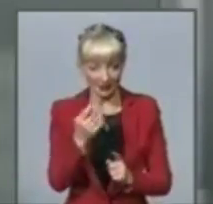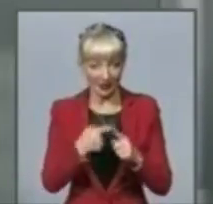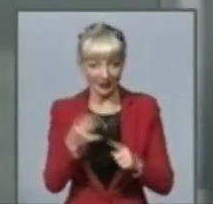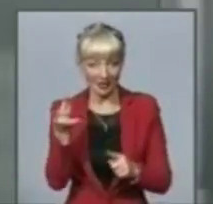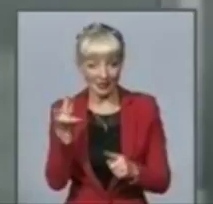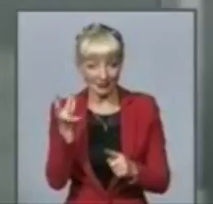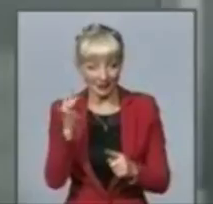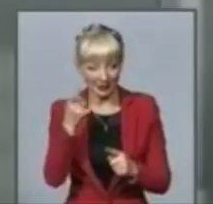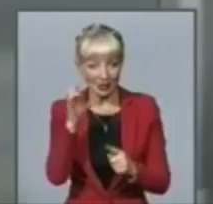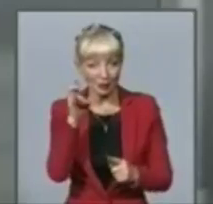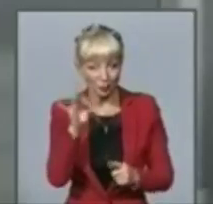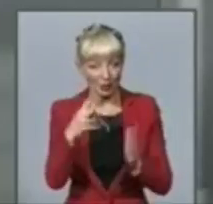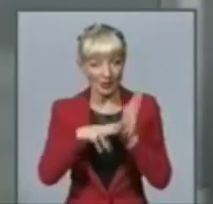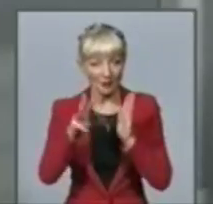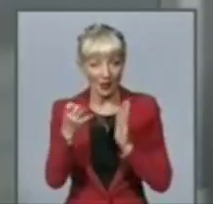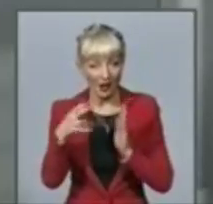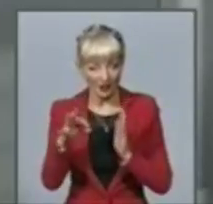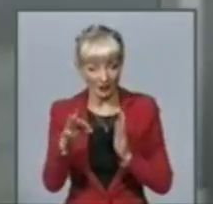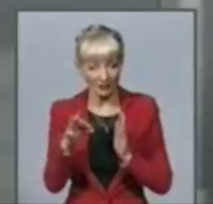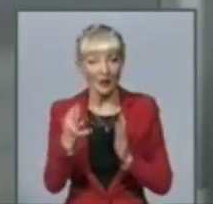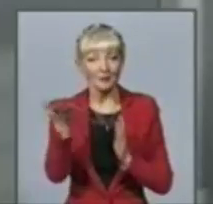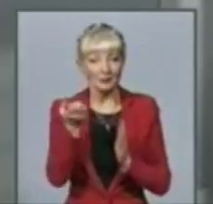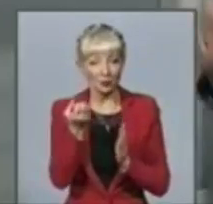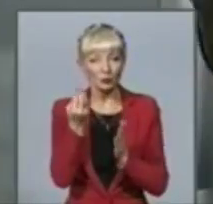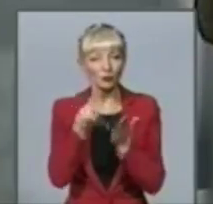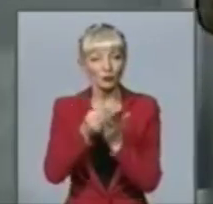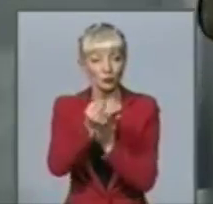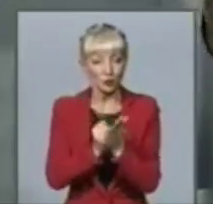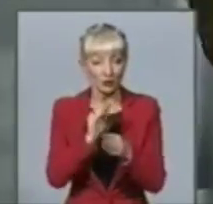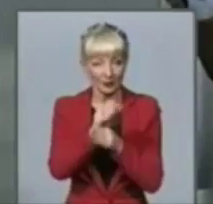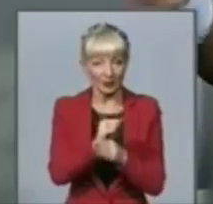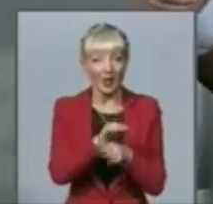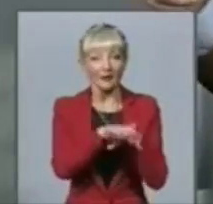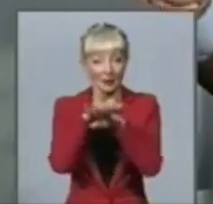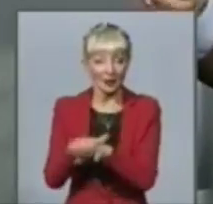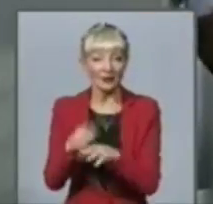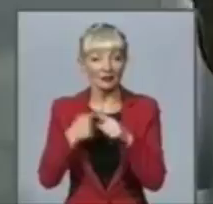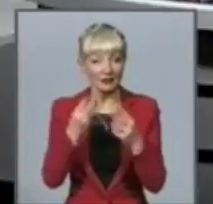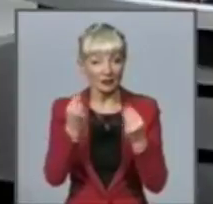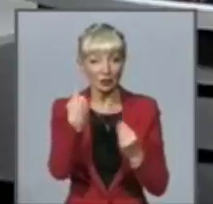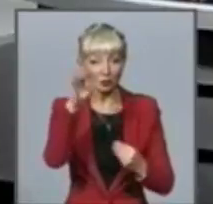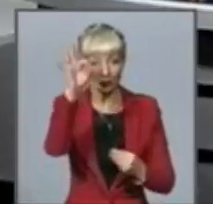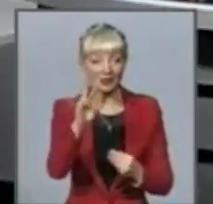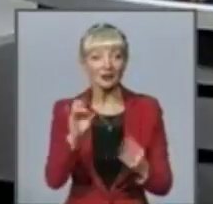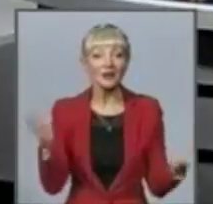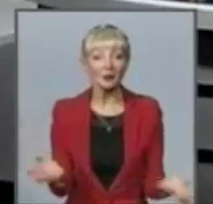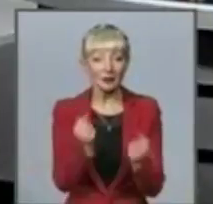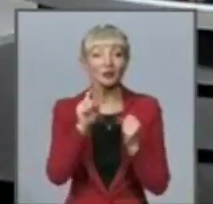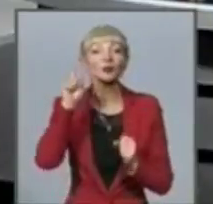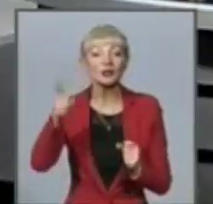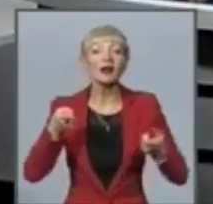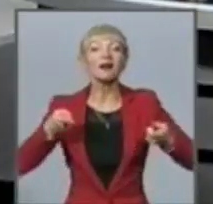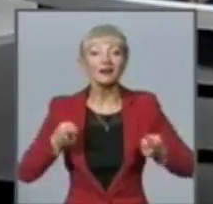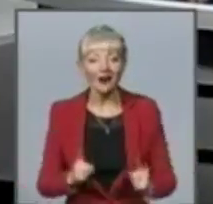збір, 7 мільярдів гривень збираємо до бюджету додатково. Направляємо ці кошти, 100% цих коштів, на підтримку отих